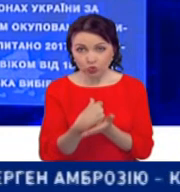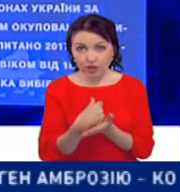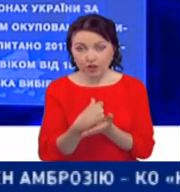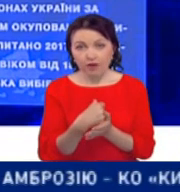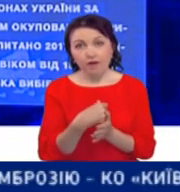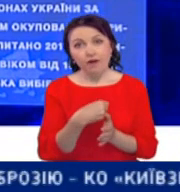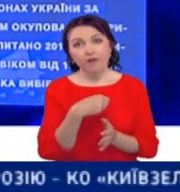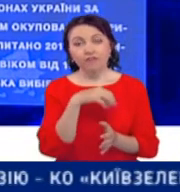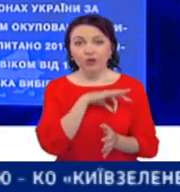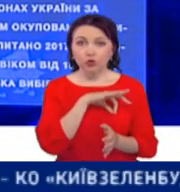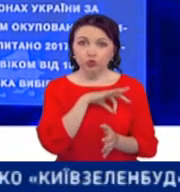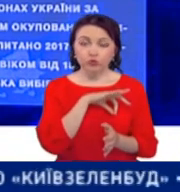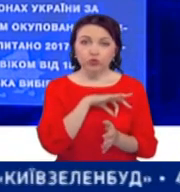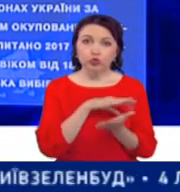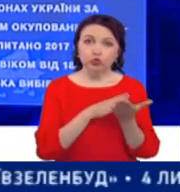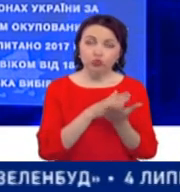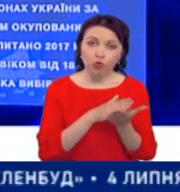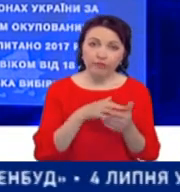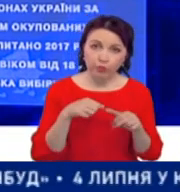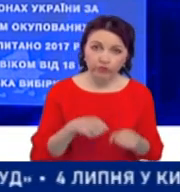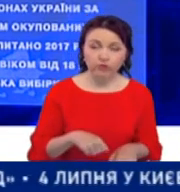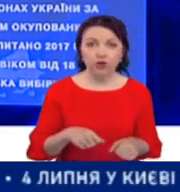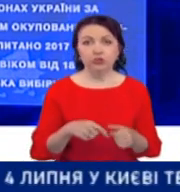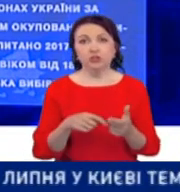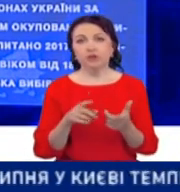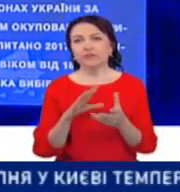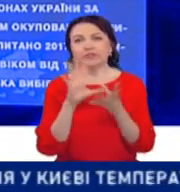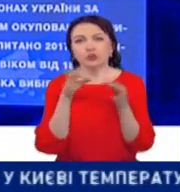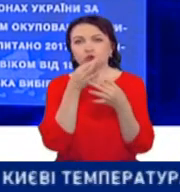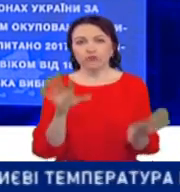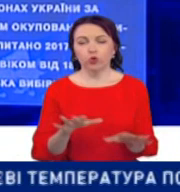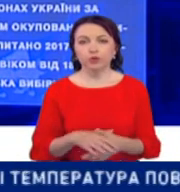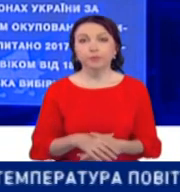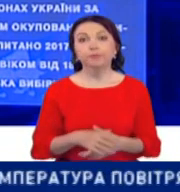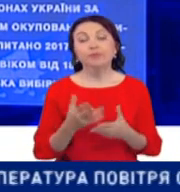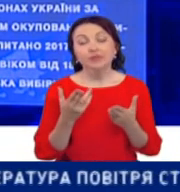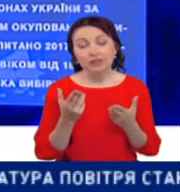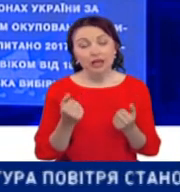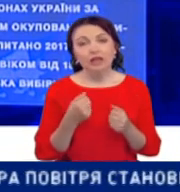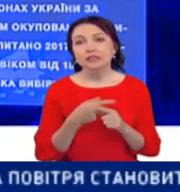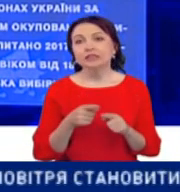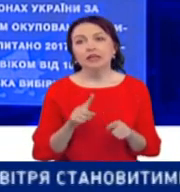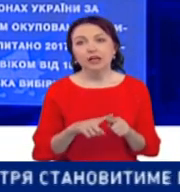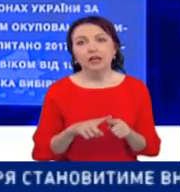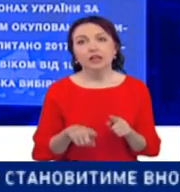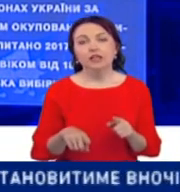ті чи інші службові там, повноваження, посади, там, все, що завгодно. Так, звісно. Неправомірна вигода. Метою власного збагачення. Так. Збагачуються